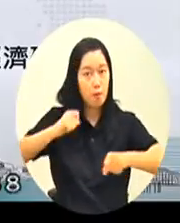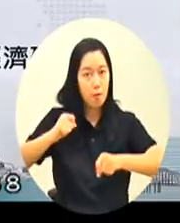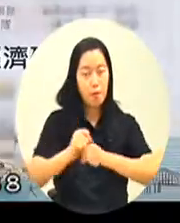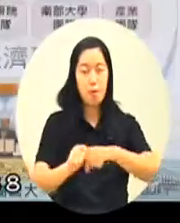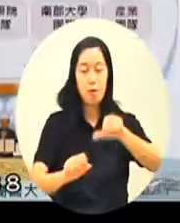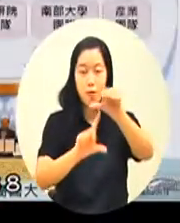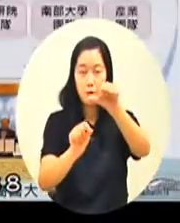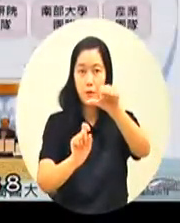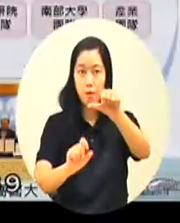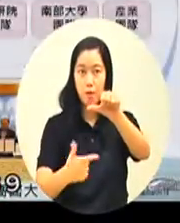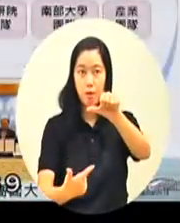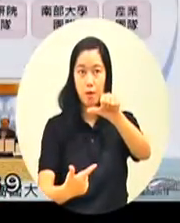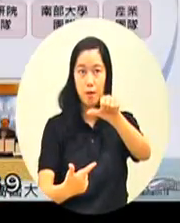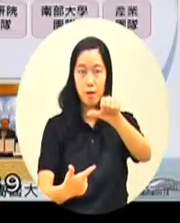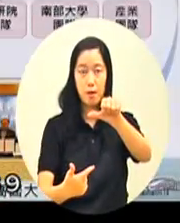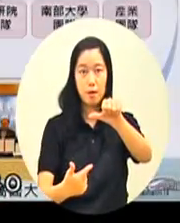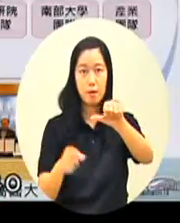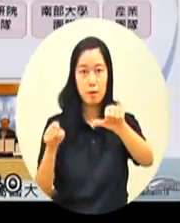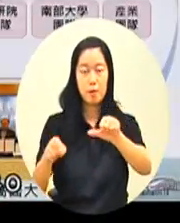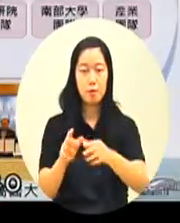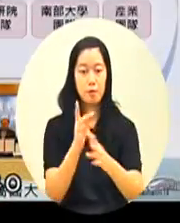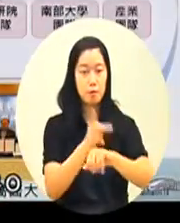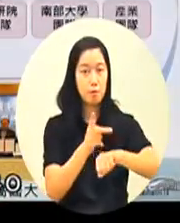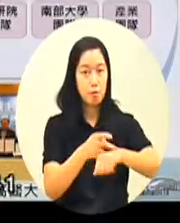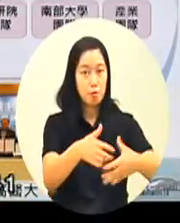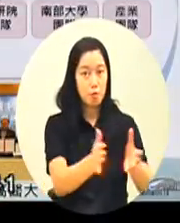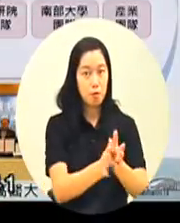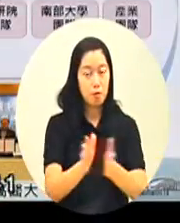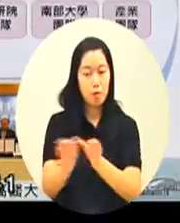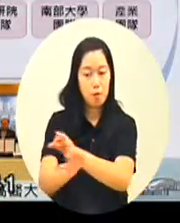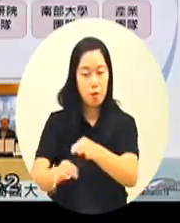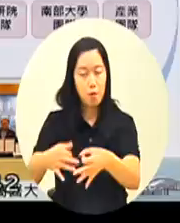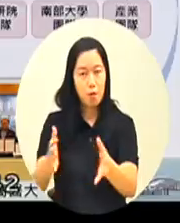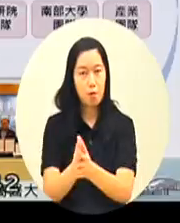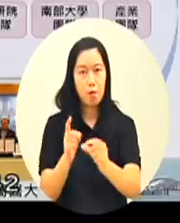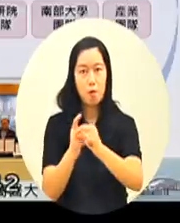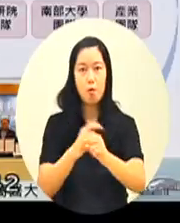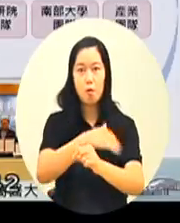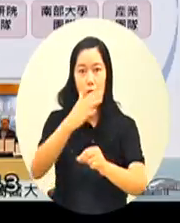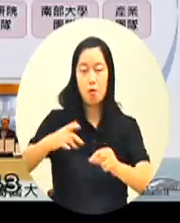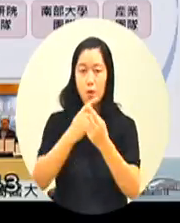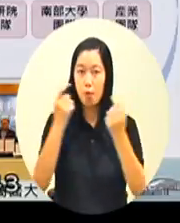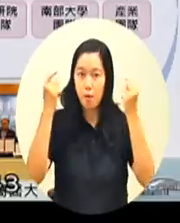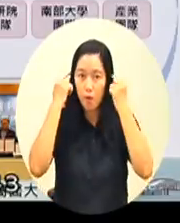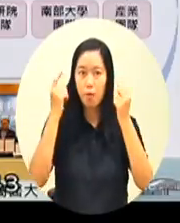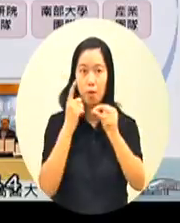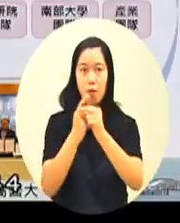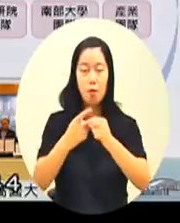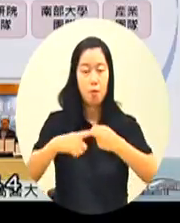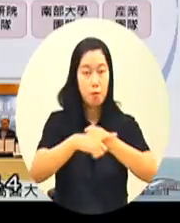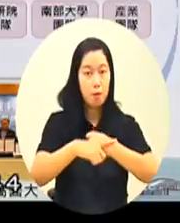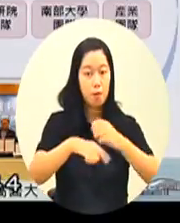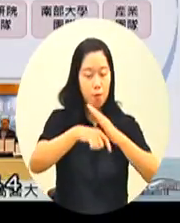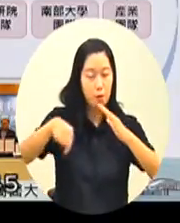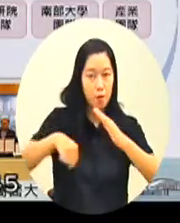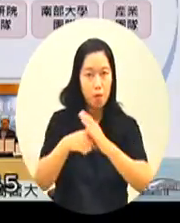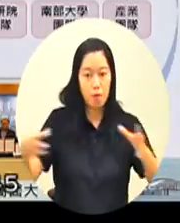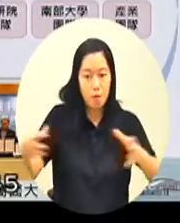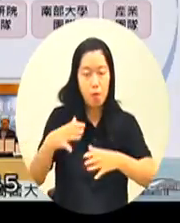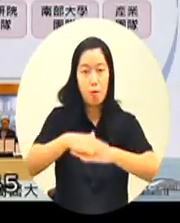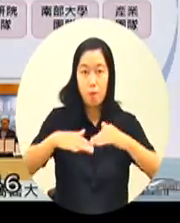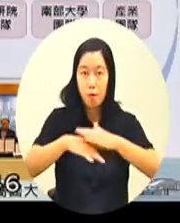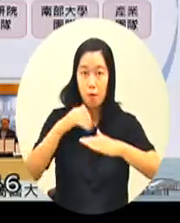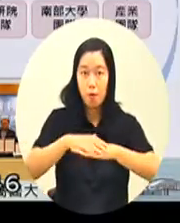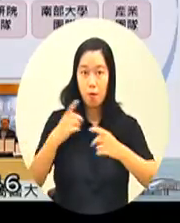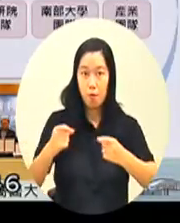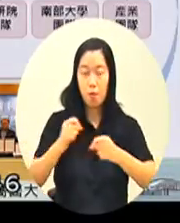5月16号，经过科技部、还有经济部、还有中山大学工研院，我们在中山大学有做了一个挂牌的